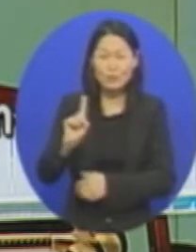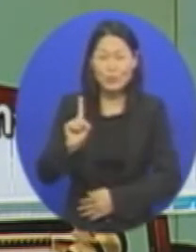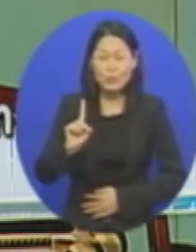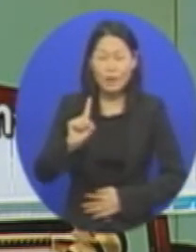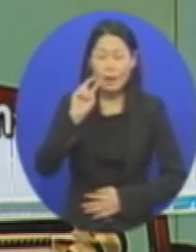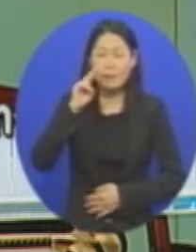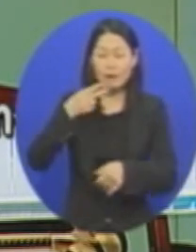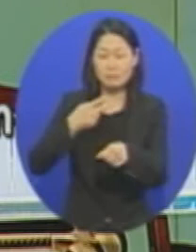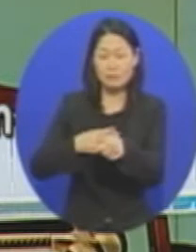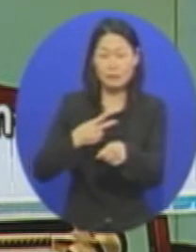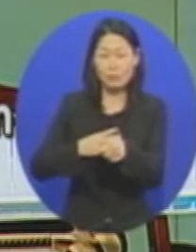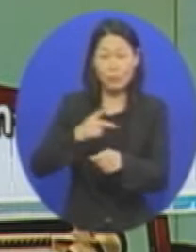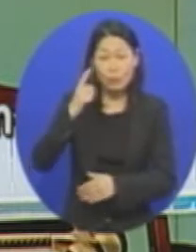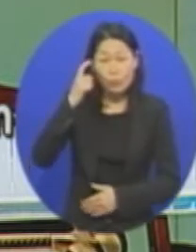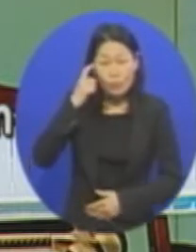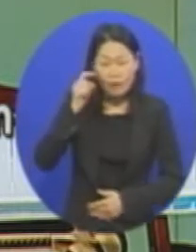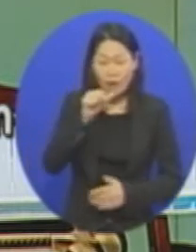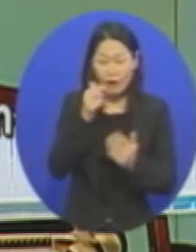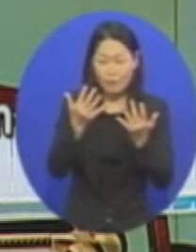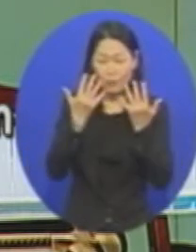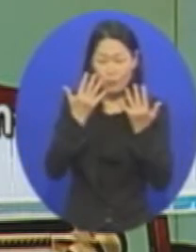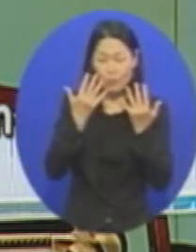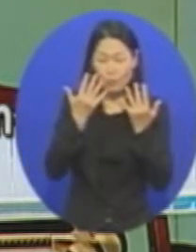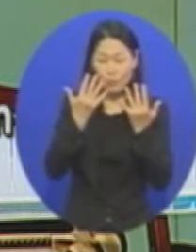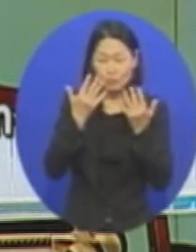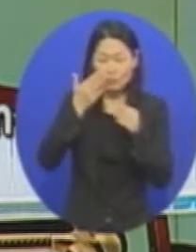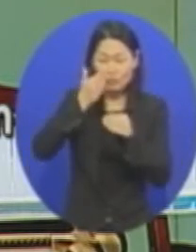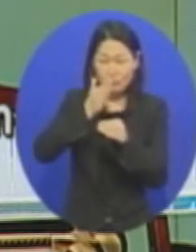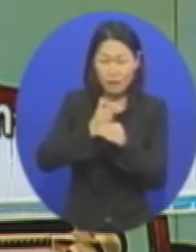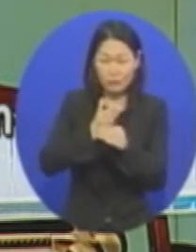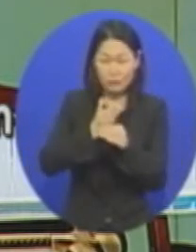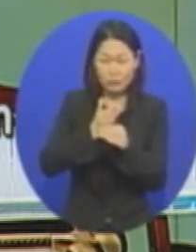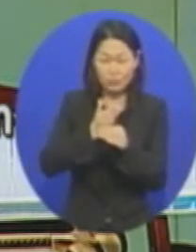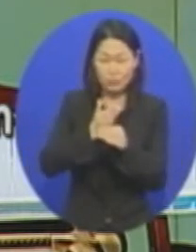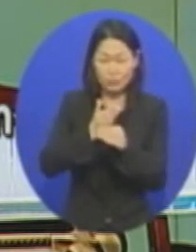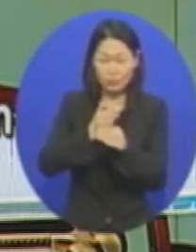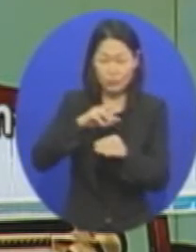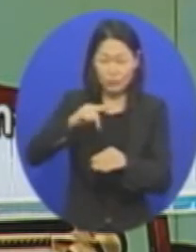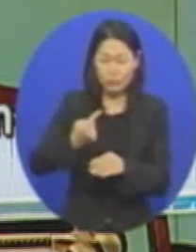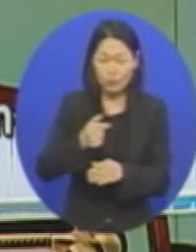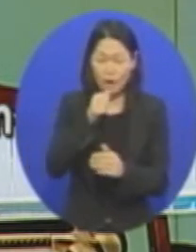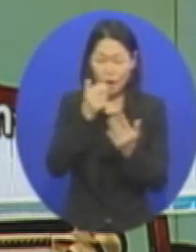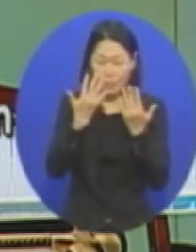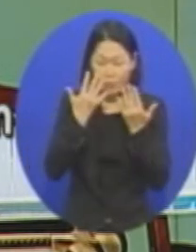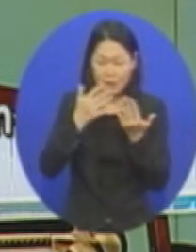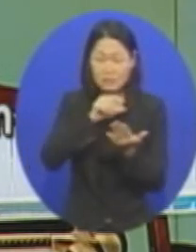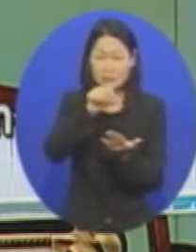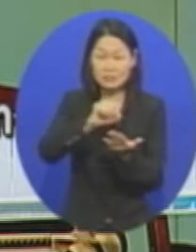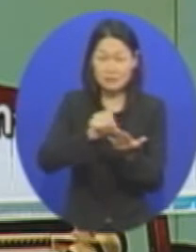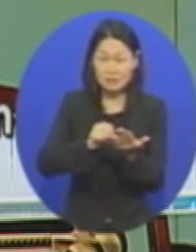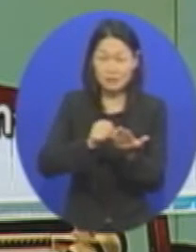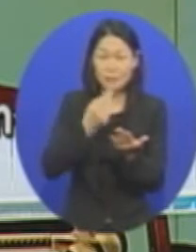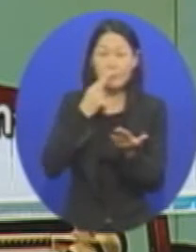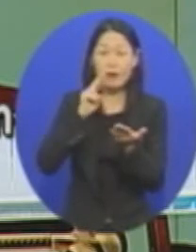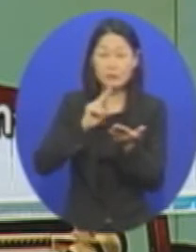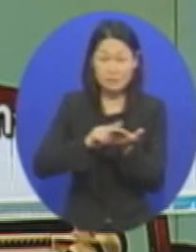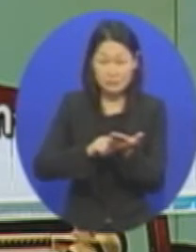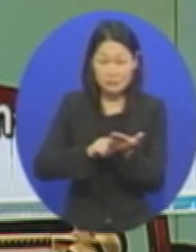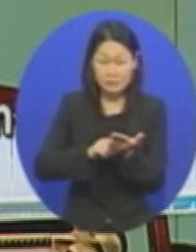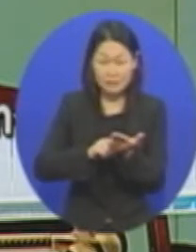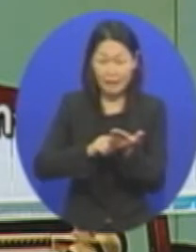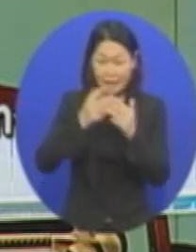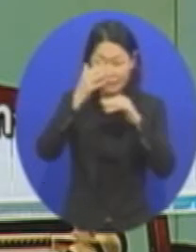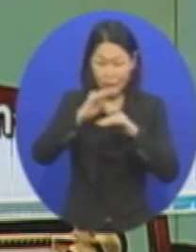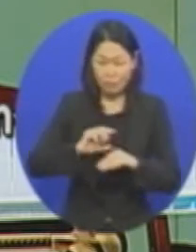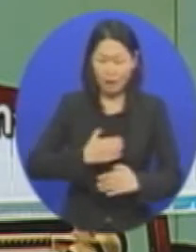어째서 감옥에 갇혀 있으면서도 그 감옥에서 쓴 편지가 이렇게 감격에 넘쳐